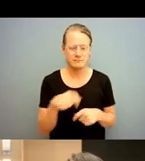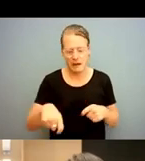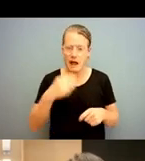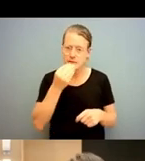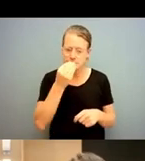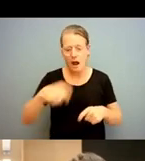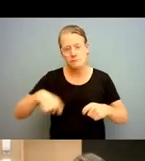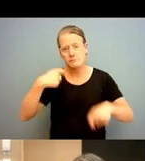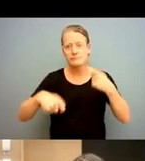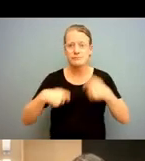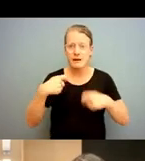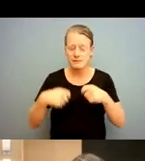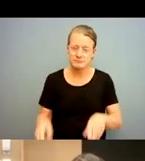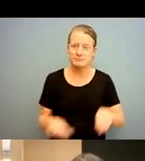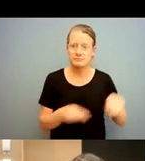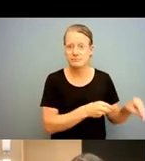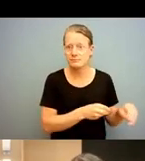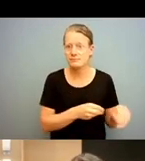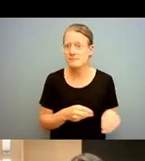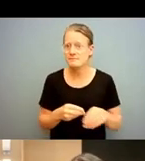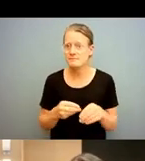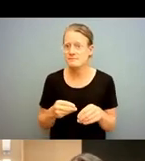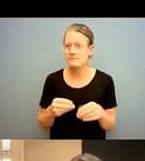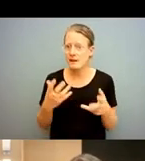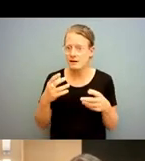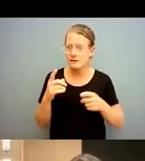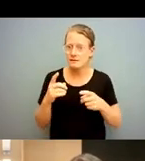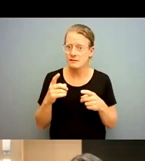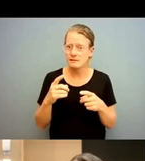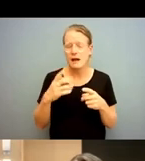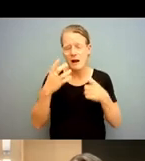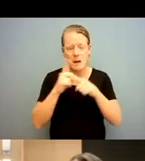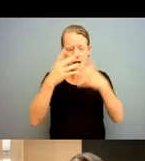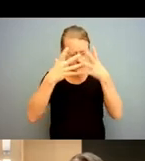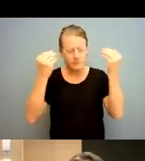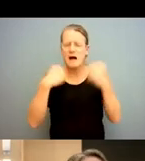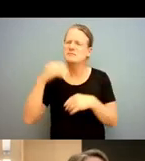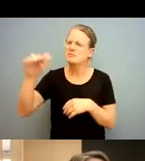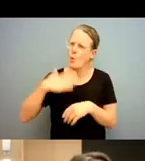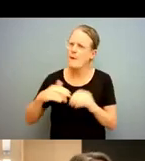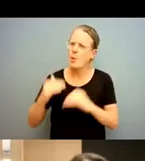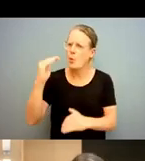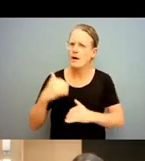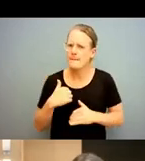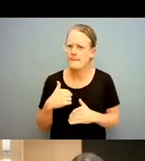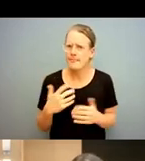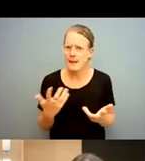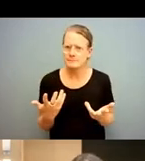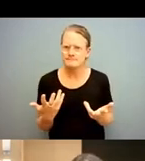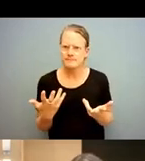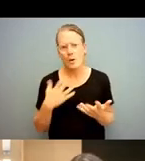inlä härtimin tuu. Mutta ärvihman pokte mun muhtumi muihtan ja